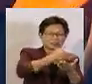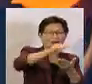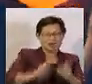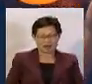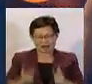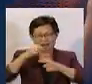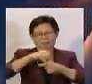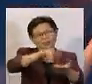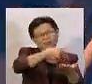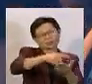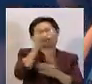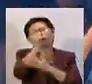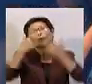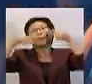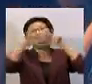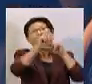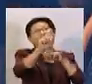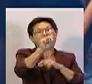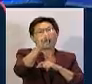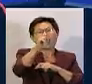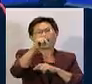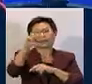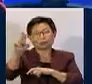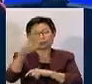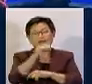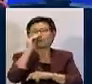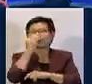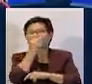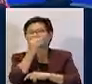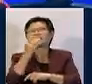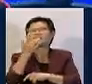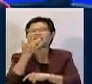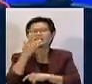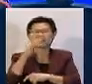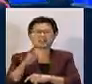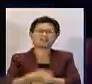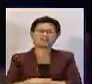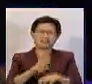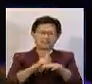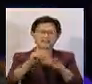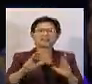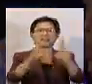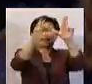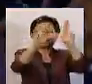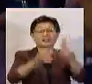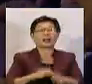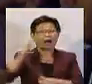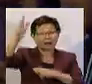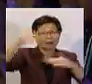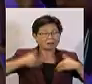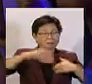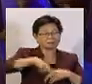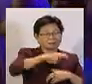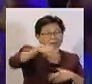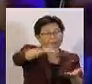concert dengan penyanyi popular Anwar Zain dan Bunga Citra Lestari April lalu di KLCC. Dan bakal mengadakan